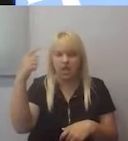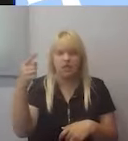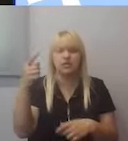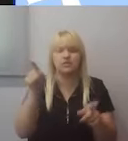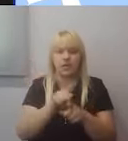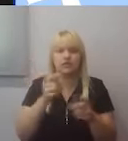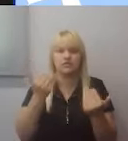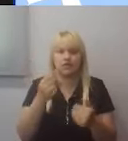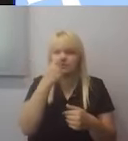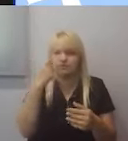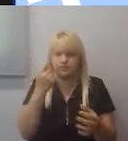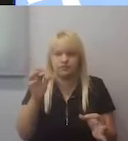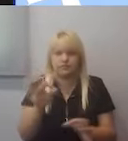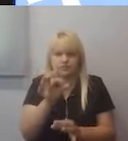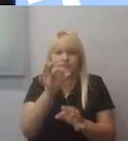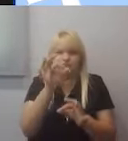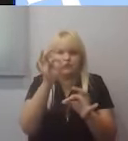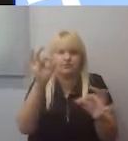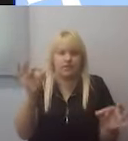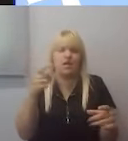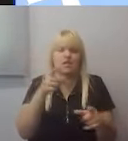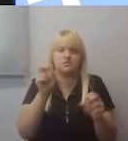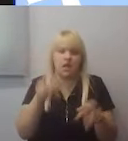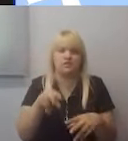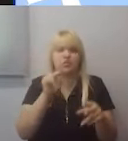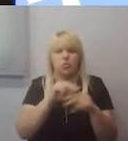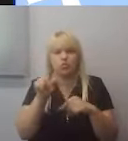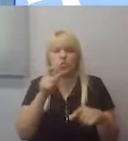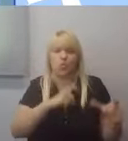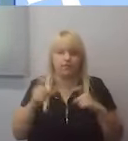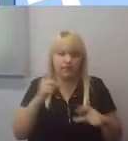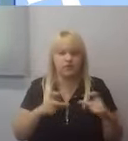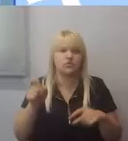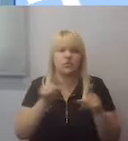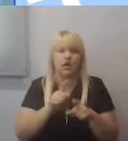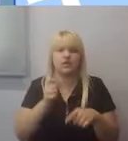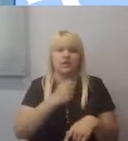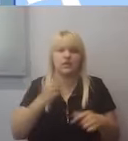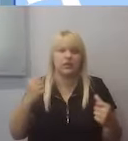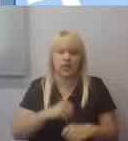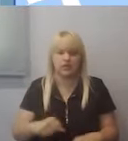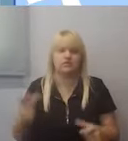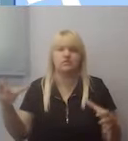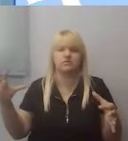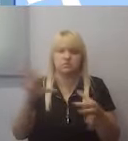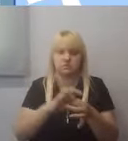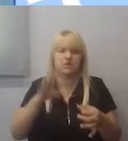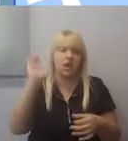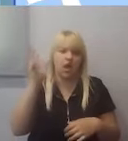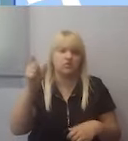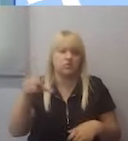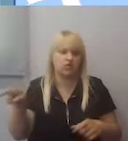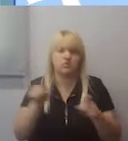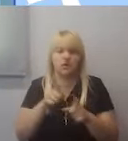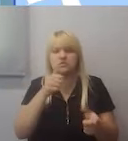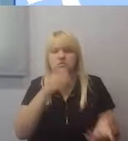kad tiek veidoti speciāli kursi universitātēs un arī mēs dienestā piesaistām lektorus un mēģinām šo